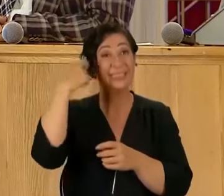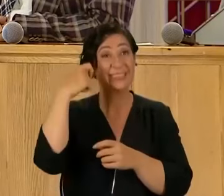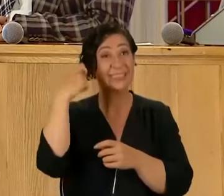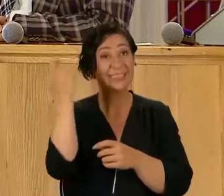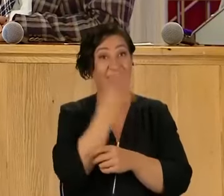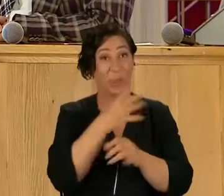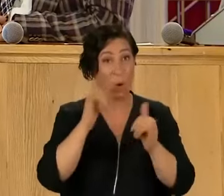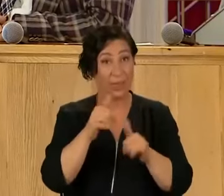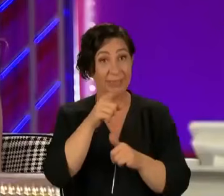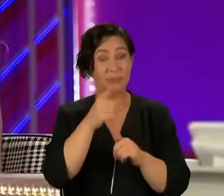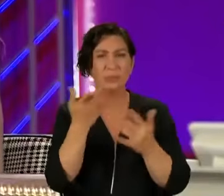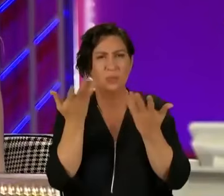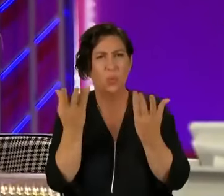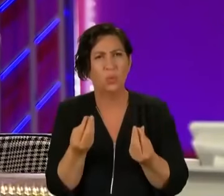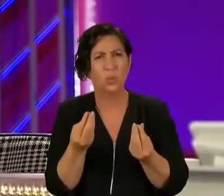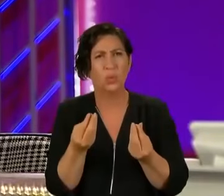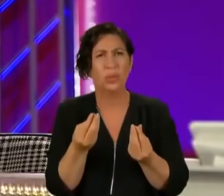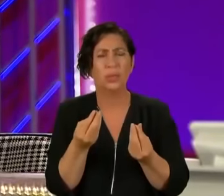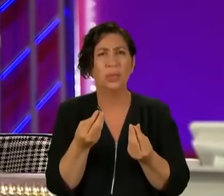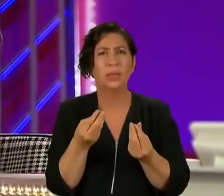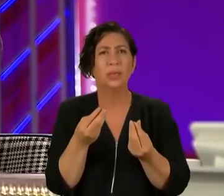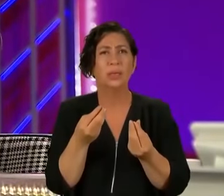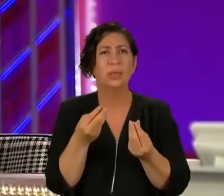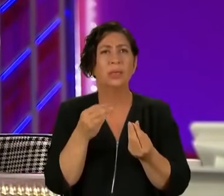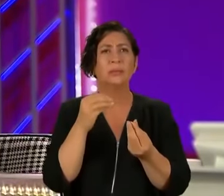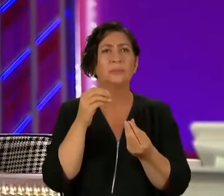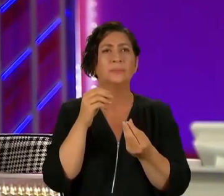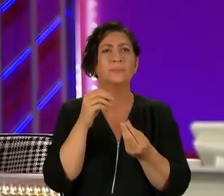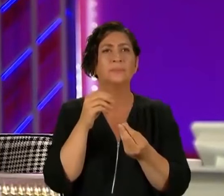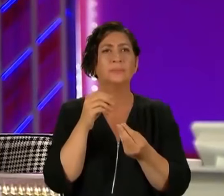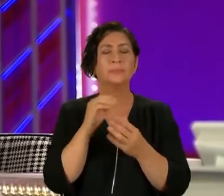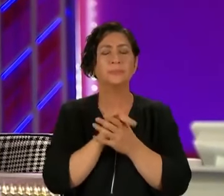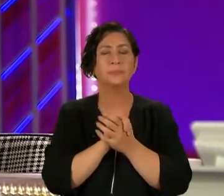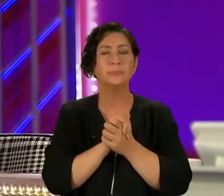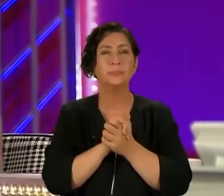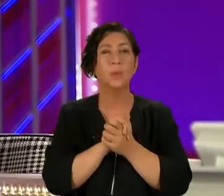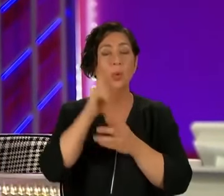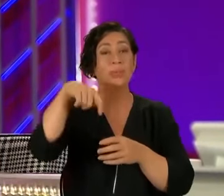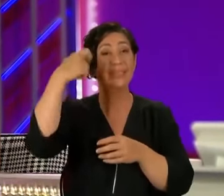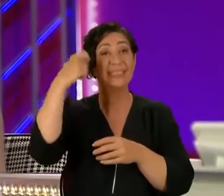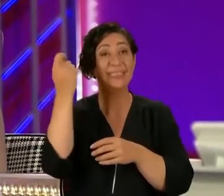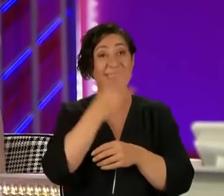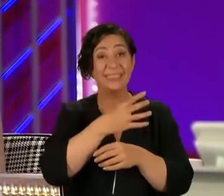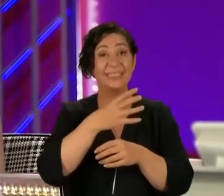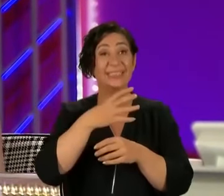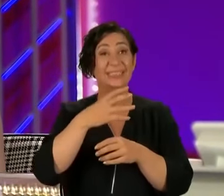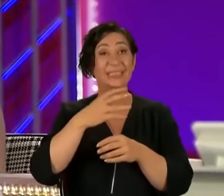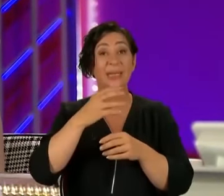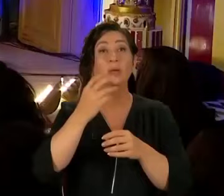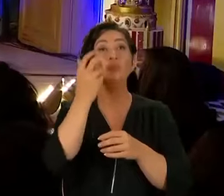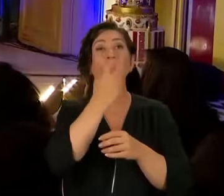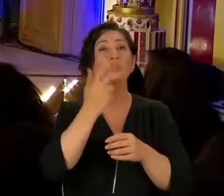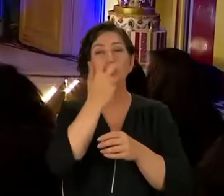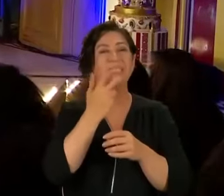oynadın. Evet. Nasıl oldu bu? Nasıl oldu? Şöyle, o dizinin, Yeni Yel'in dizisinin jenerik